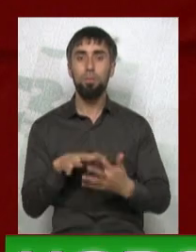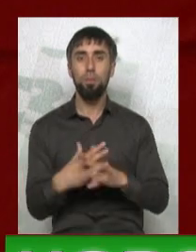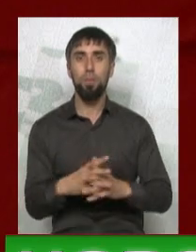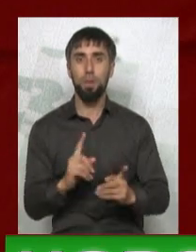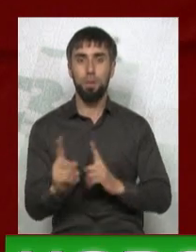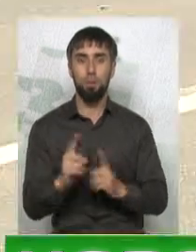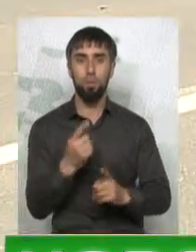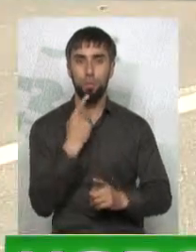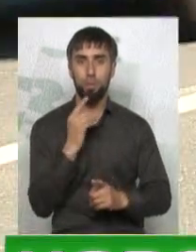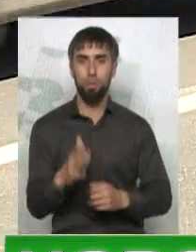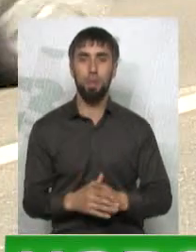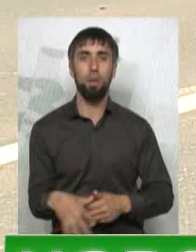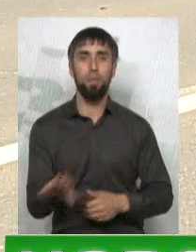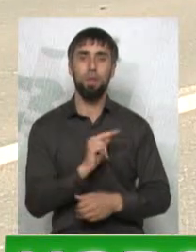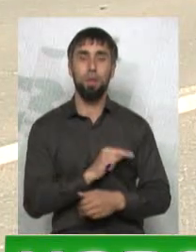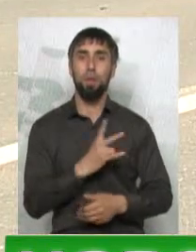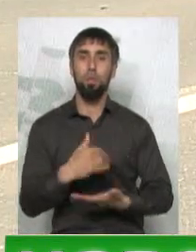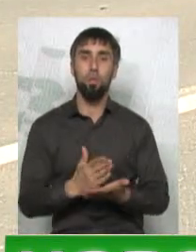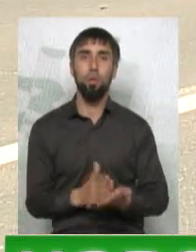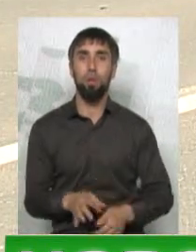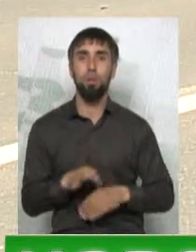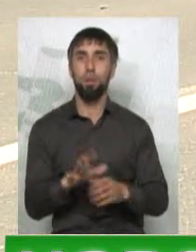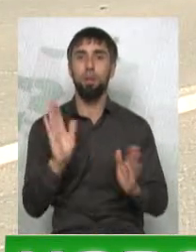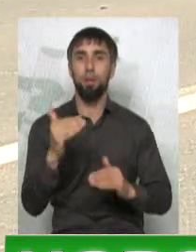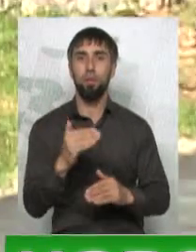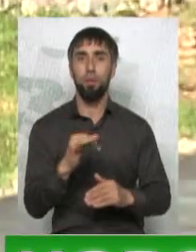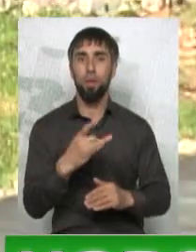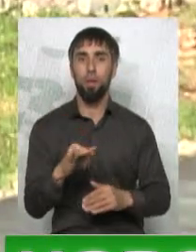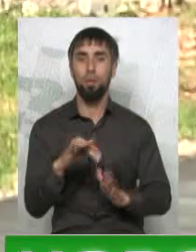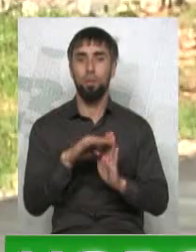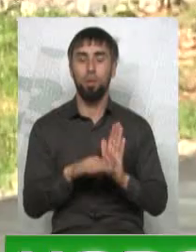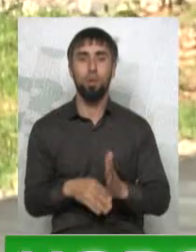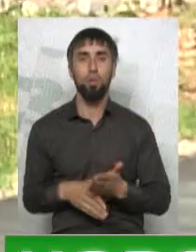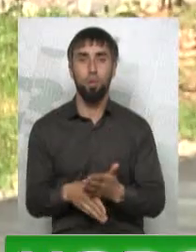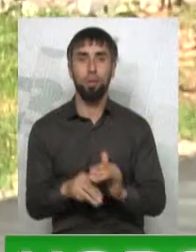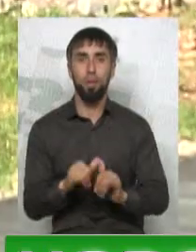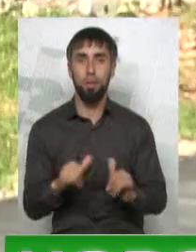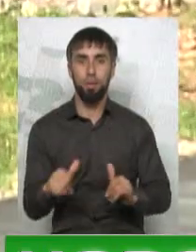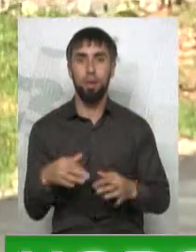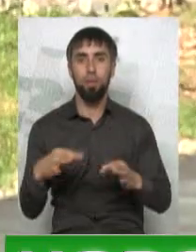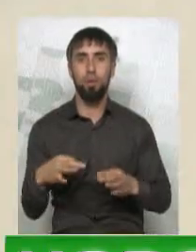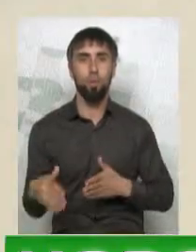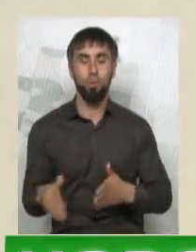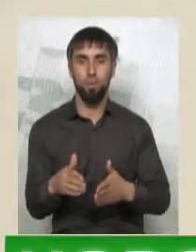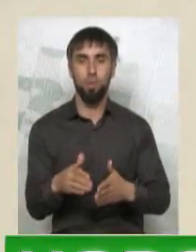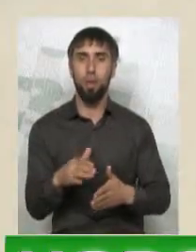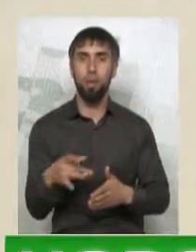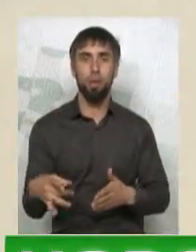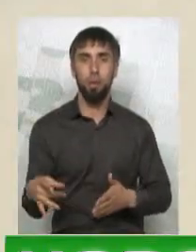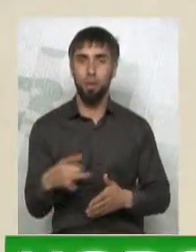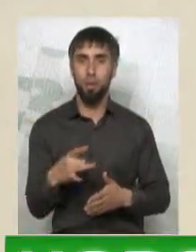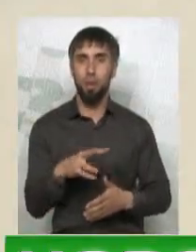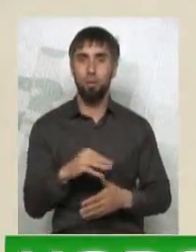тавага хавыхалды. Все работы на участке провели в рамках федеральной программы содействия развитию автомобильных дорог